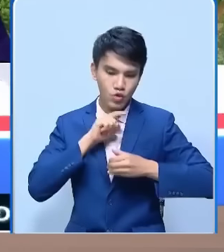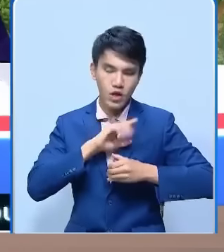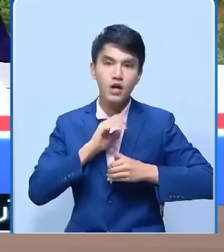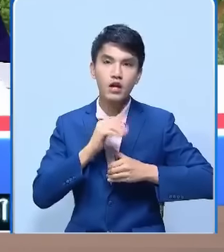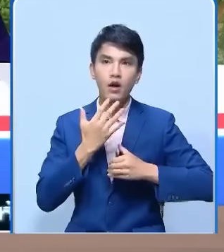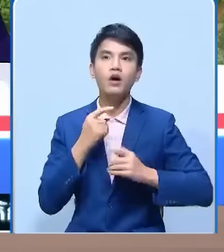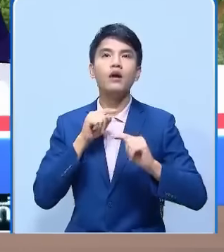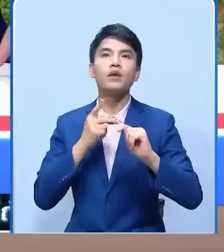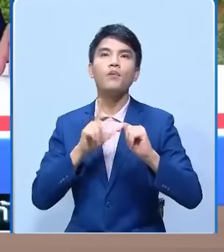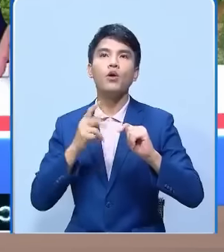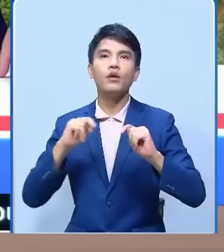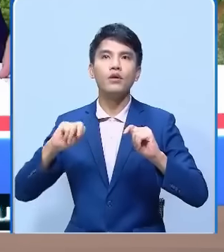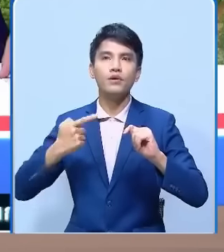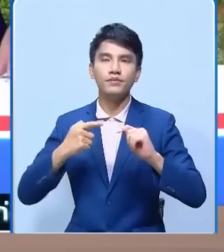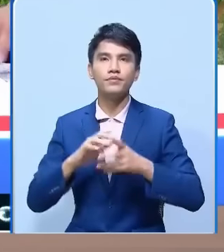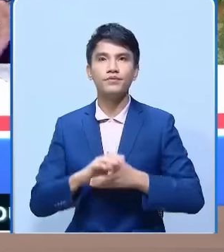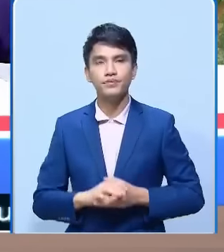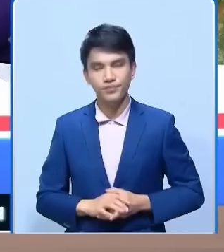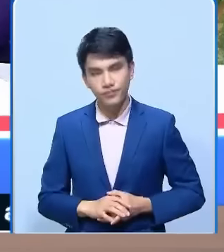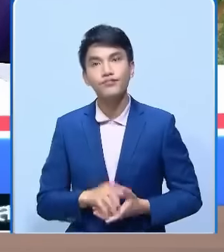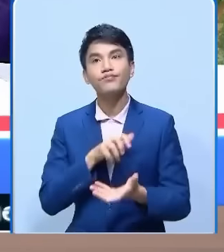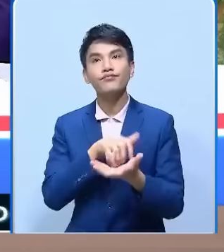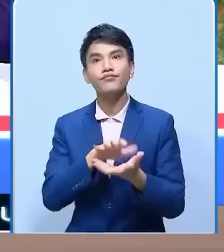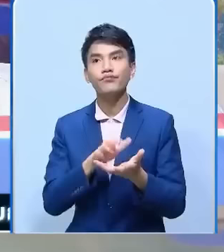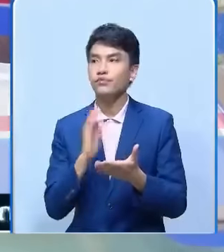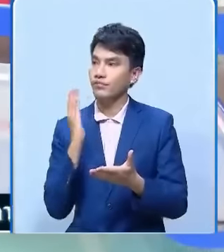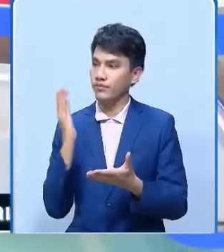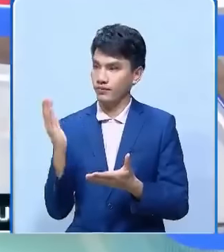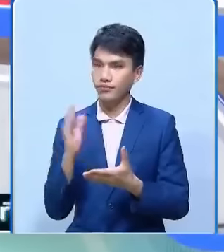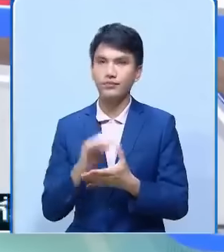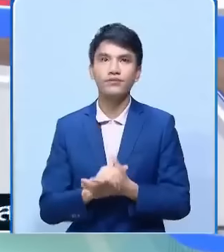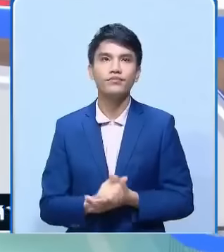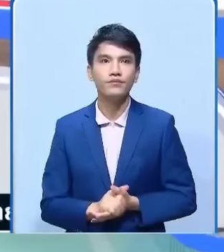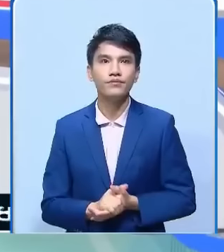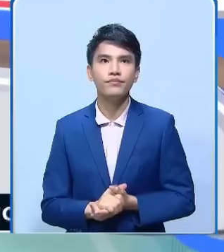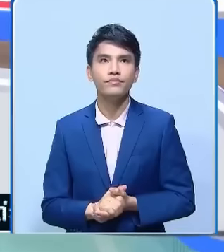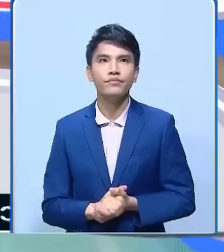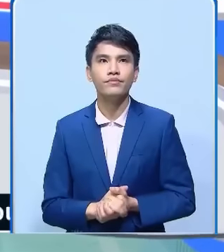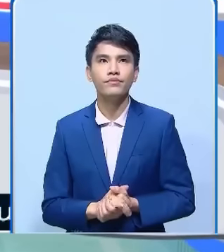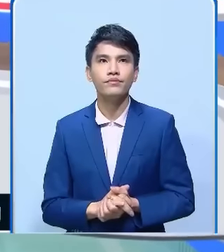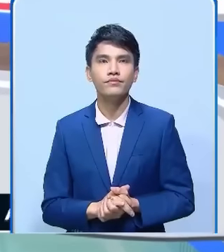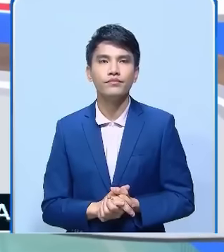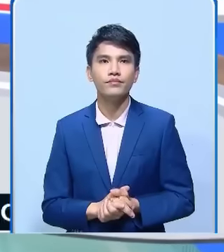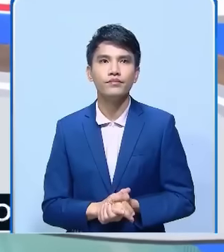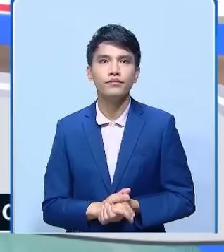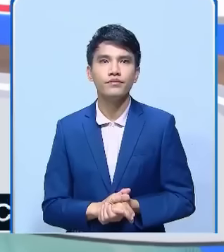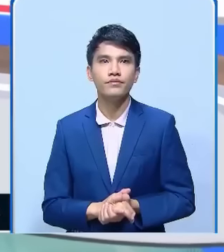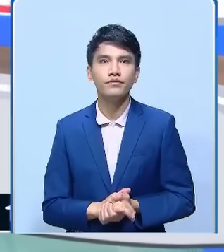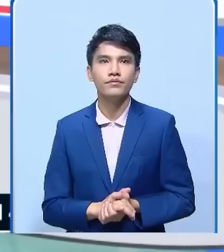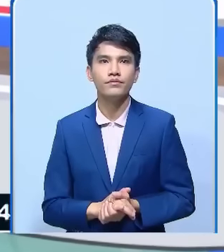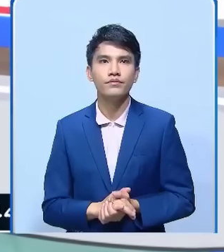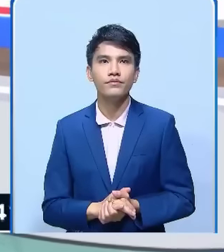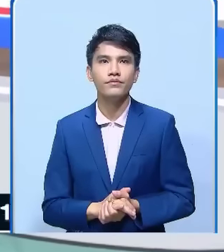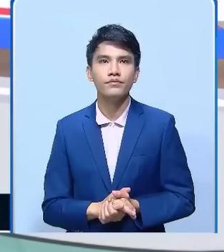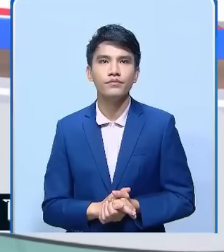ลคลองยางอำเภอสวรรค์เคโลกรายงานเข้ามานะครับ เชิญค่ะ คุณเกรียงไกรครับ